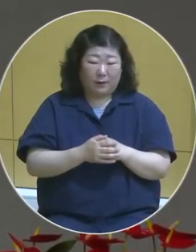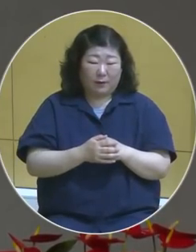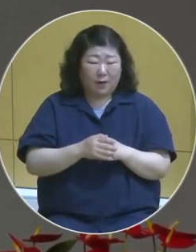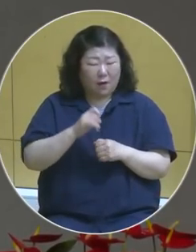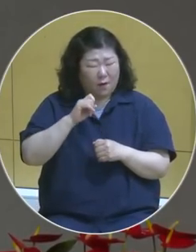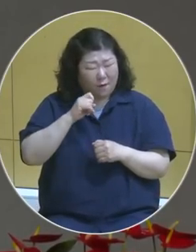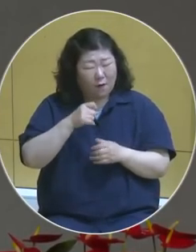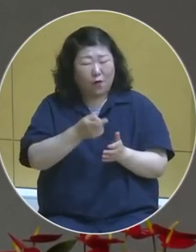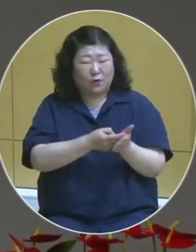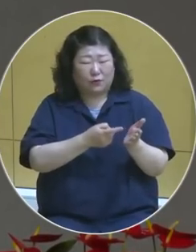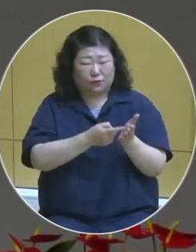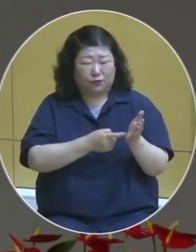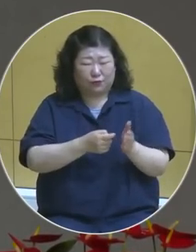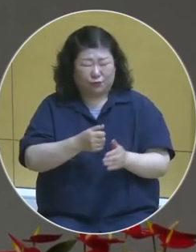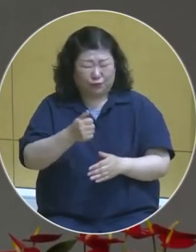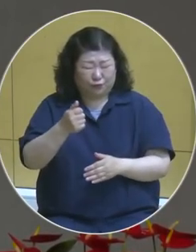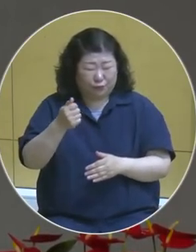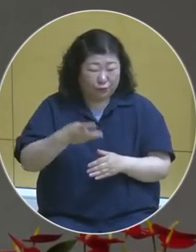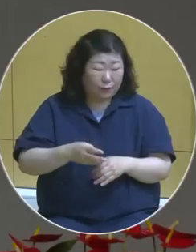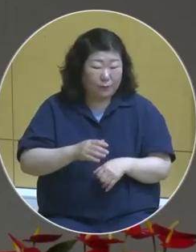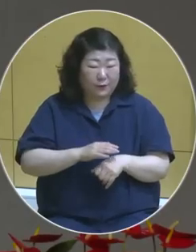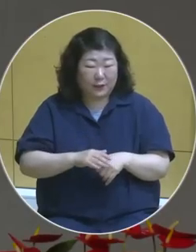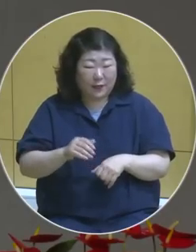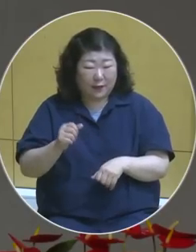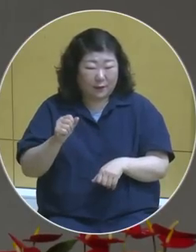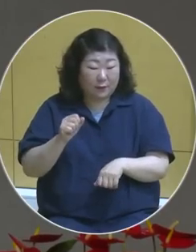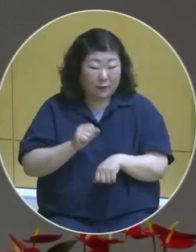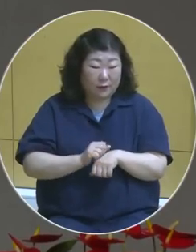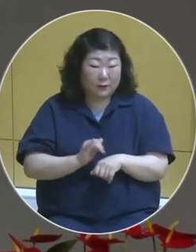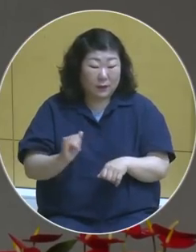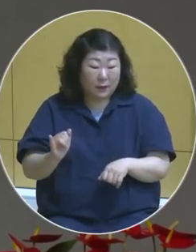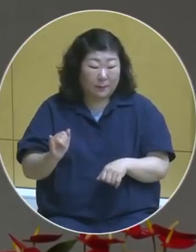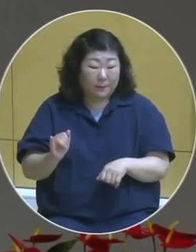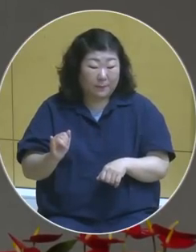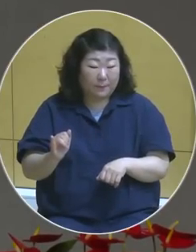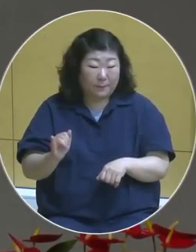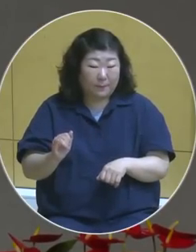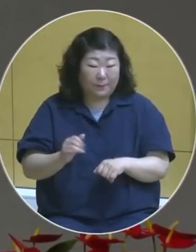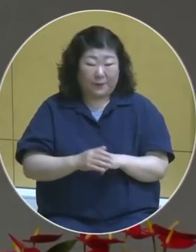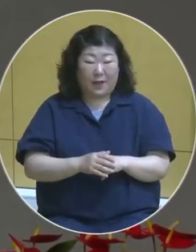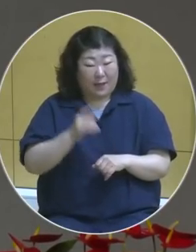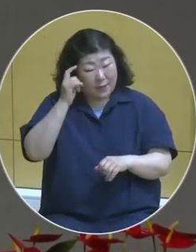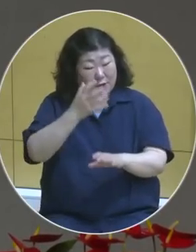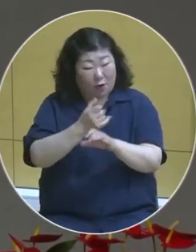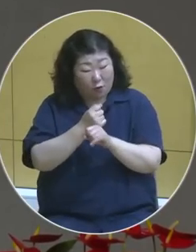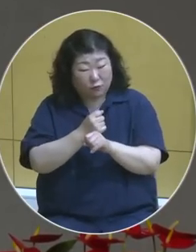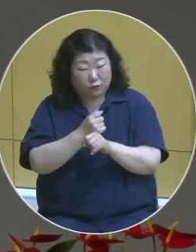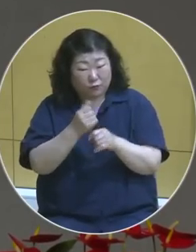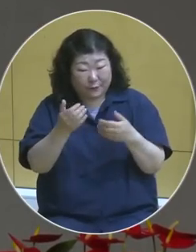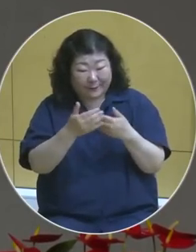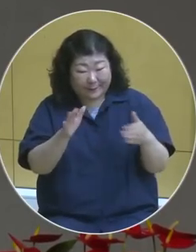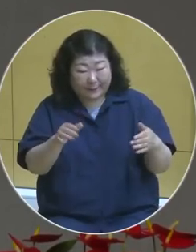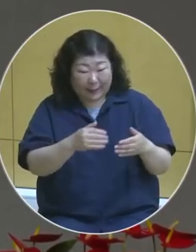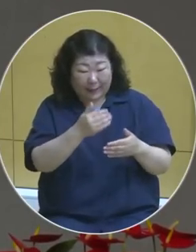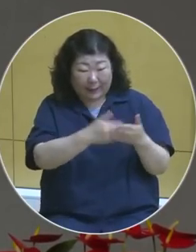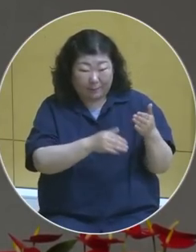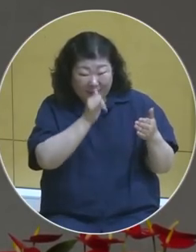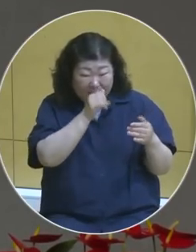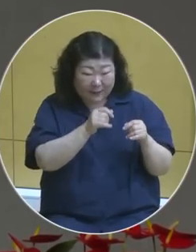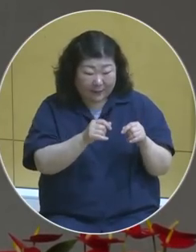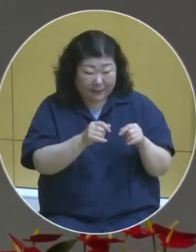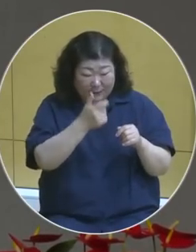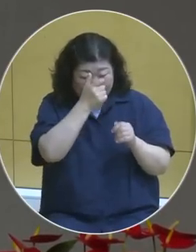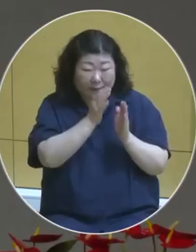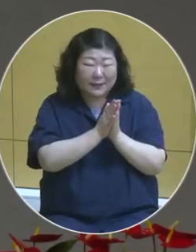알려졌기에 아쉬움도 컸지만 무엇보다도 그가 연구실에 남긴 기도 쪽지 속에서 그가 어떤 자세로 살았느냐는